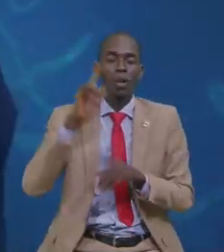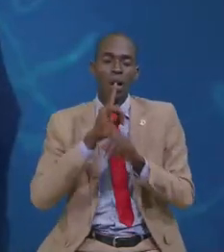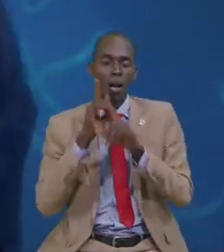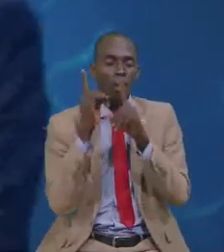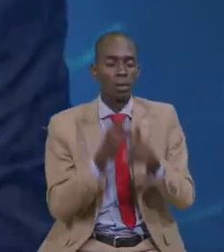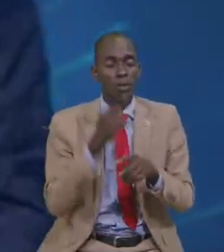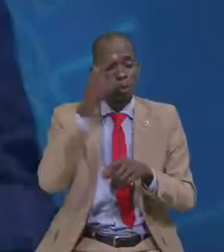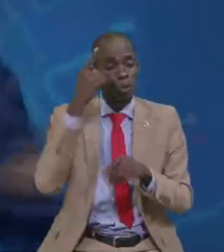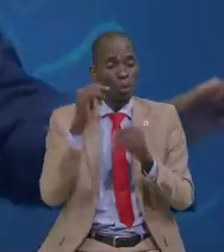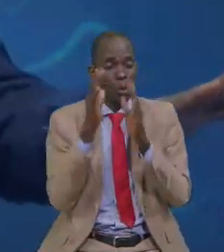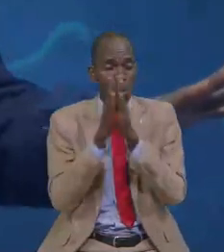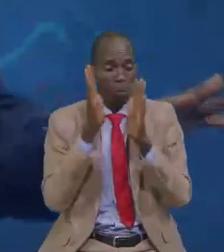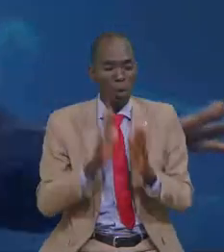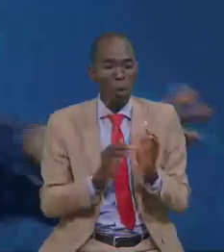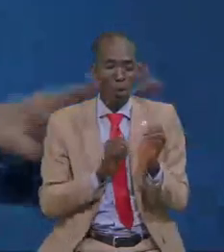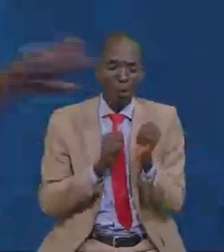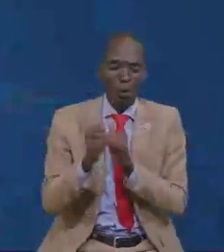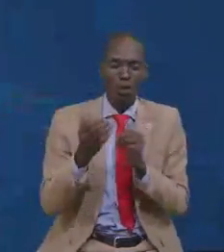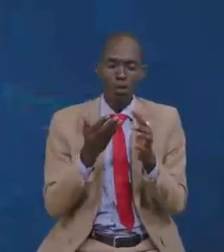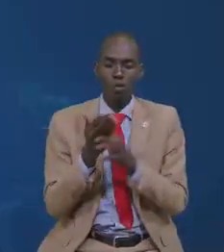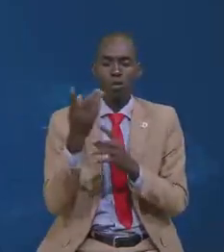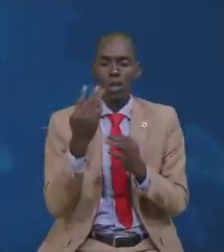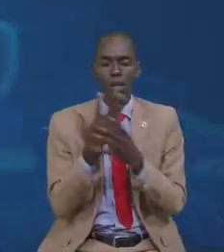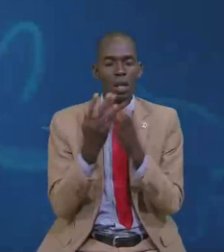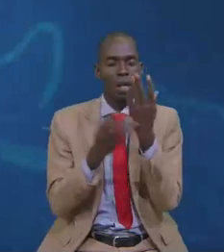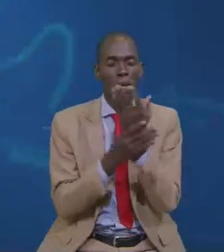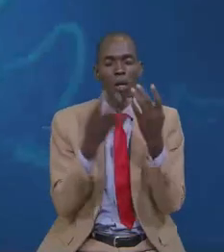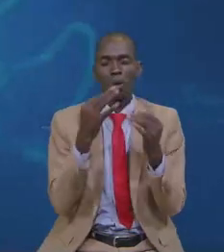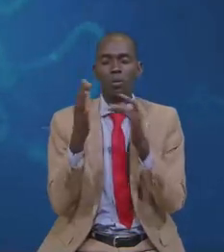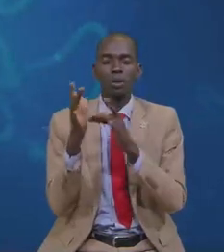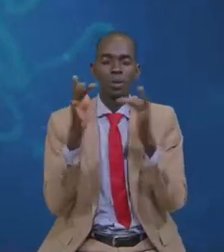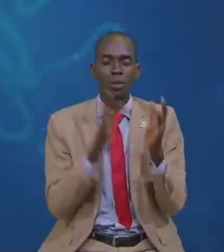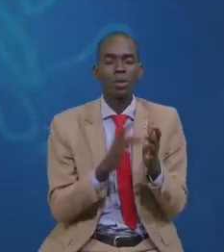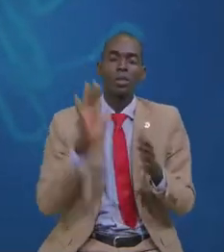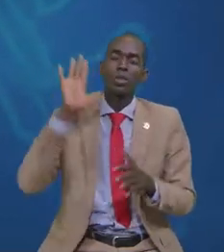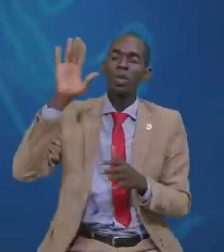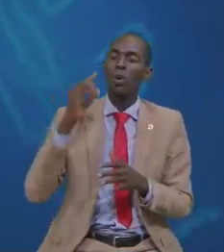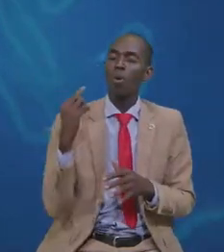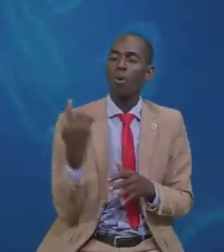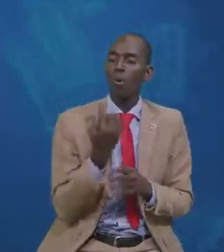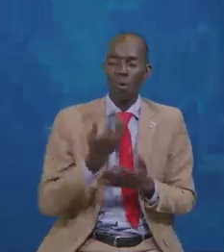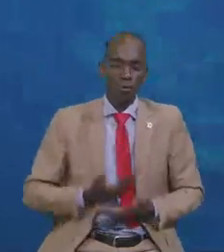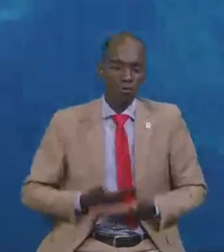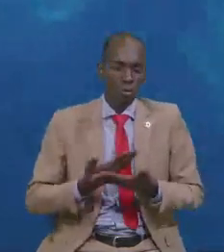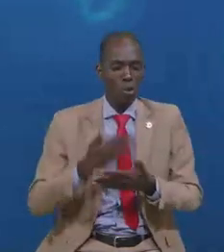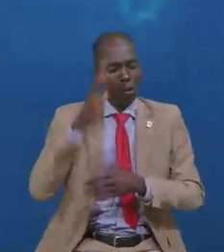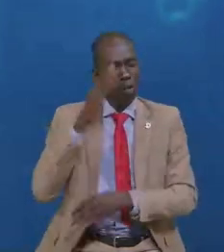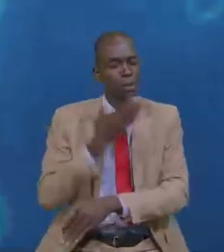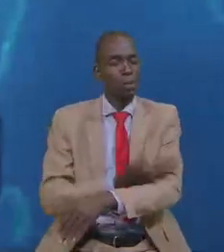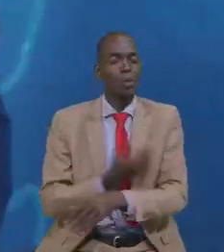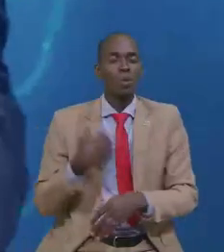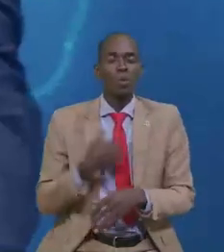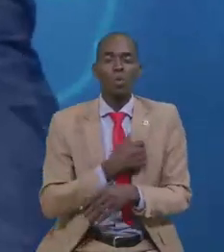l'instant, tu réponds parce que la prière passe par la main de Jésus, ton Fils